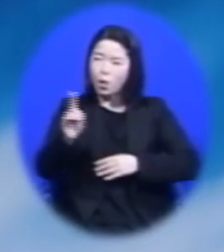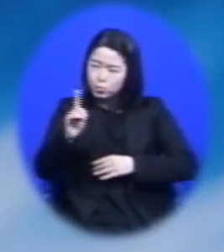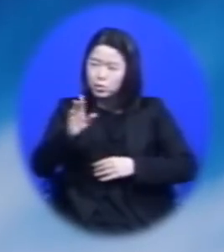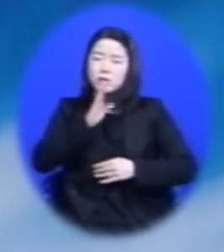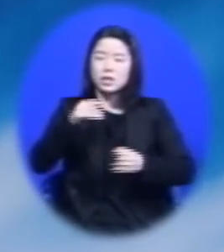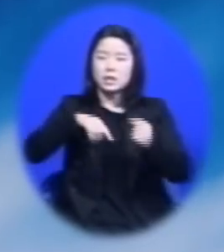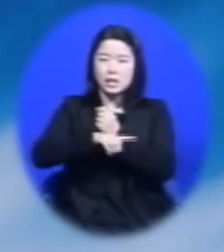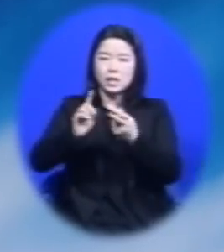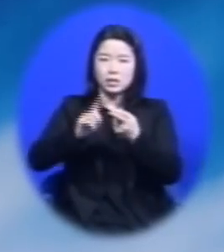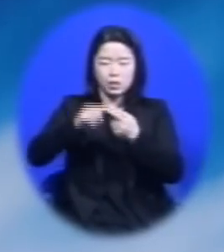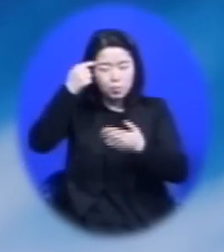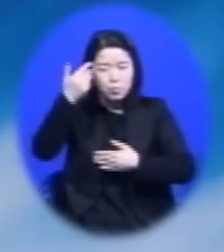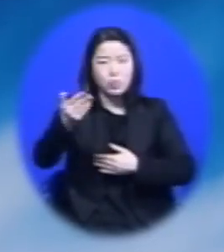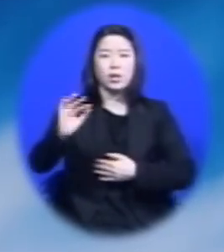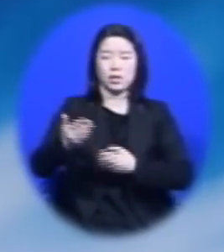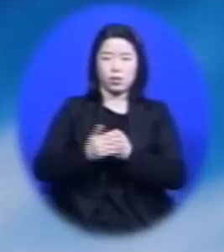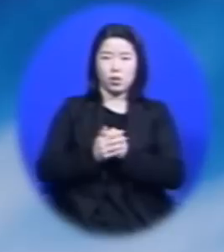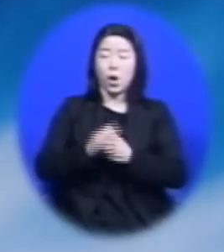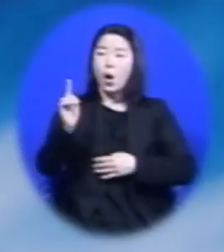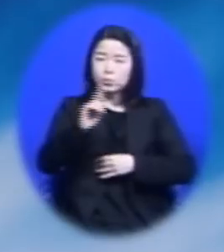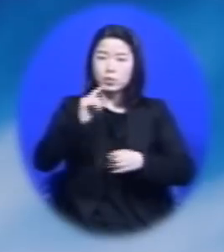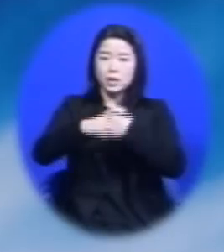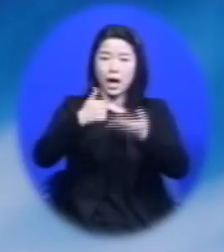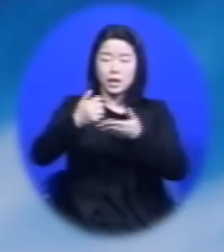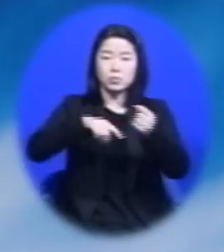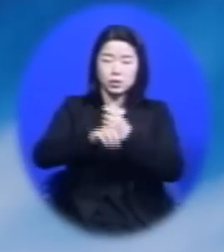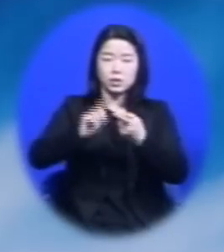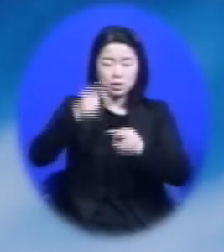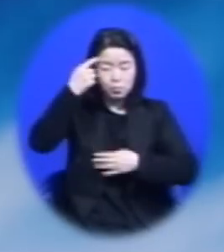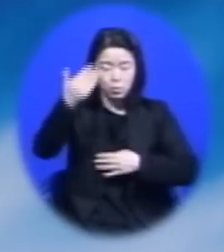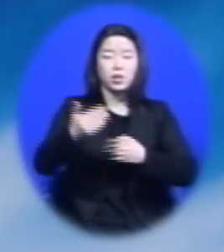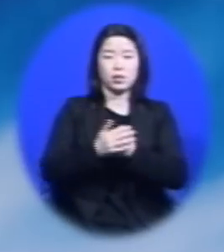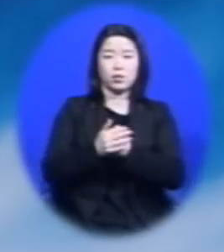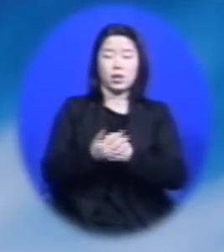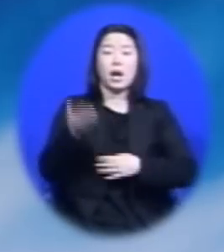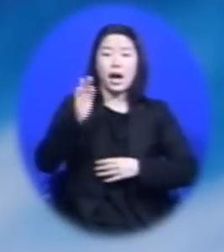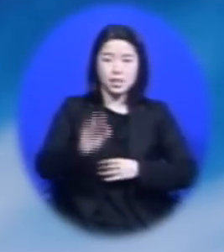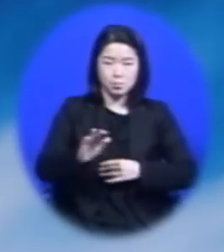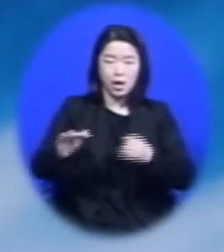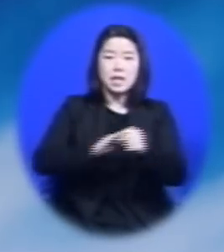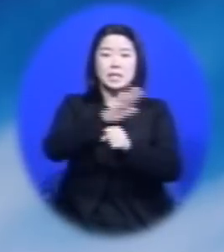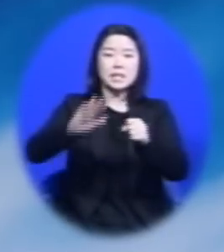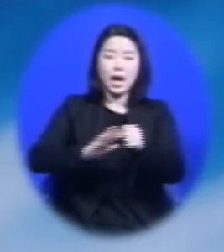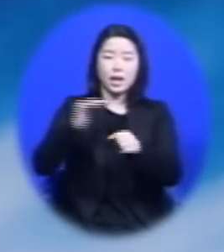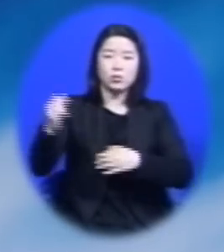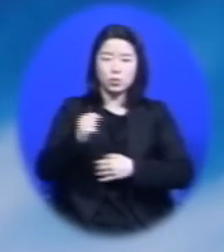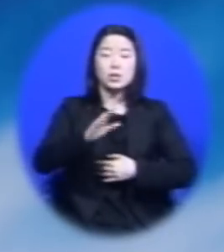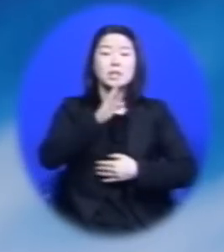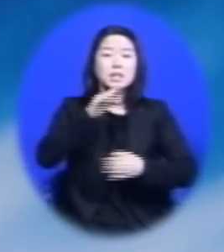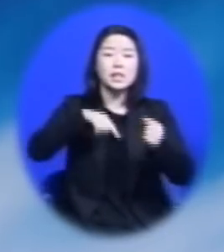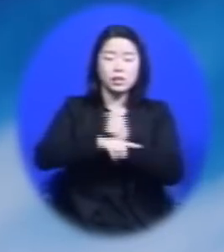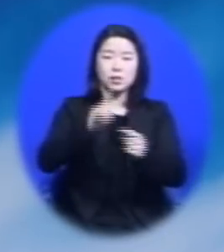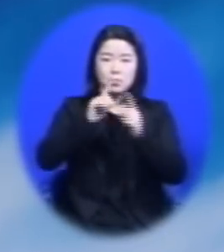우리가 항상 물어야 됩니다 무엇이 하나님의 뜻인지를 그러나 사랑으로 진리를 말하고